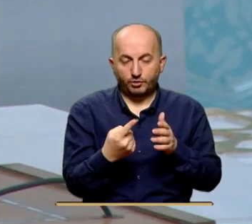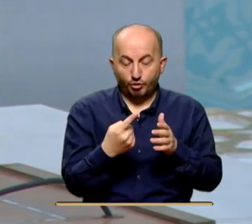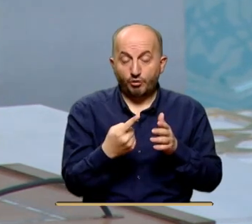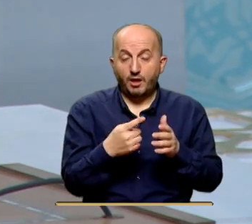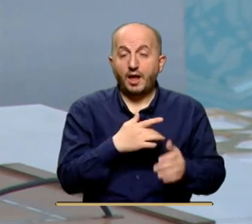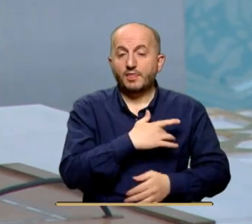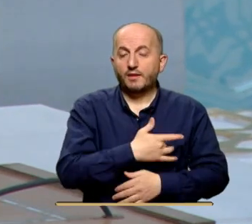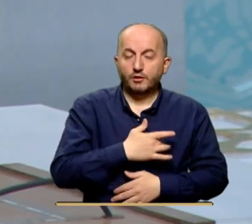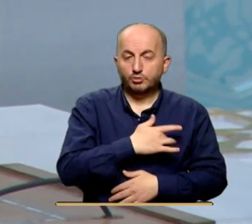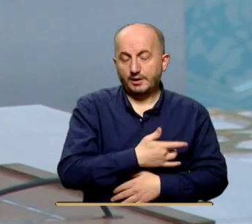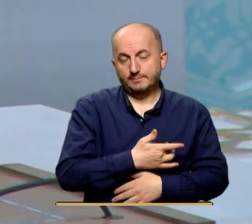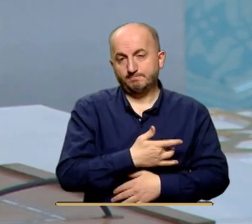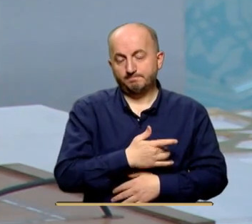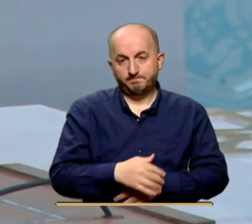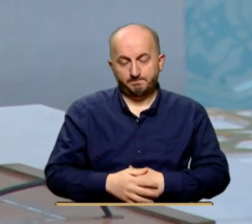Anadolu'dan,